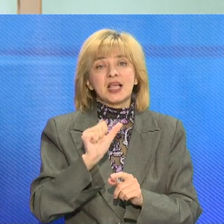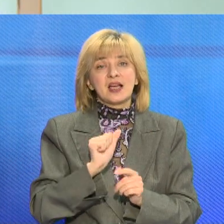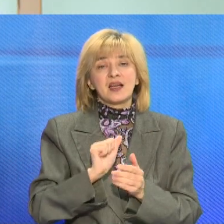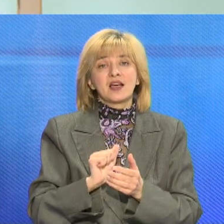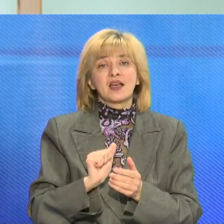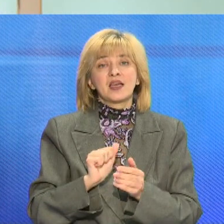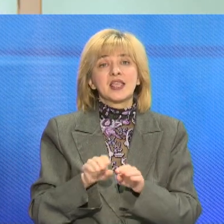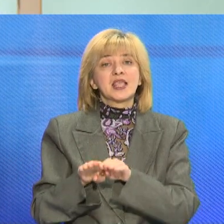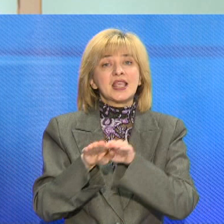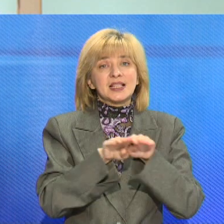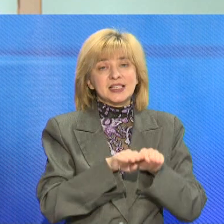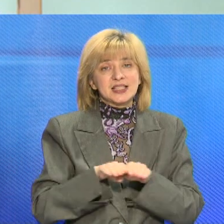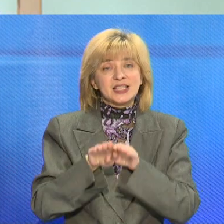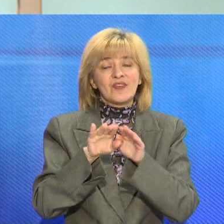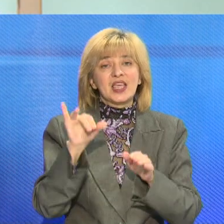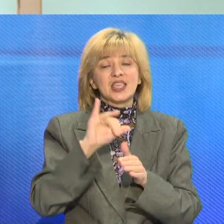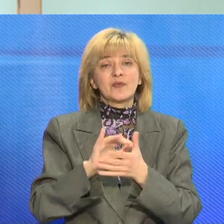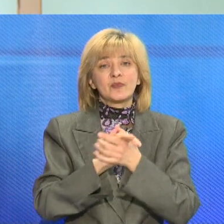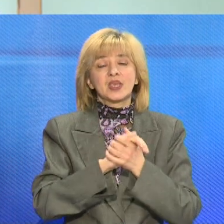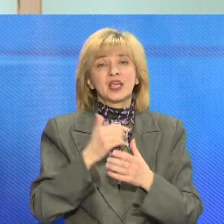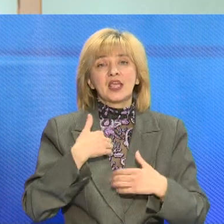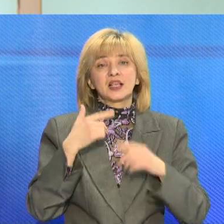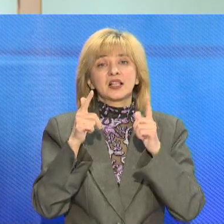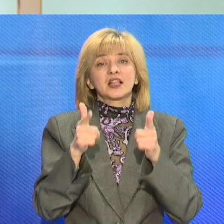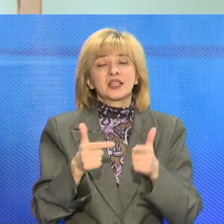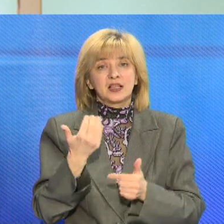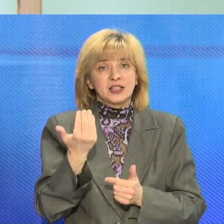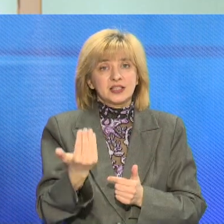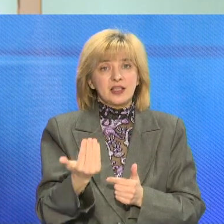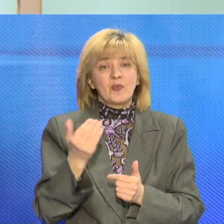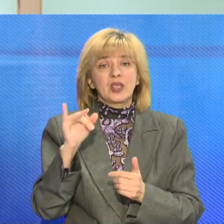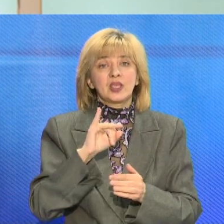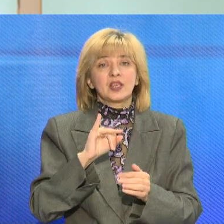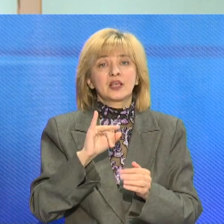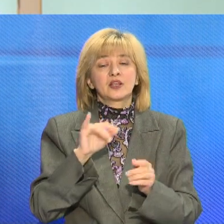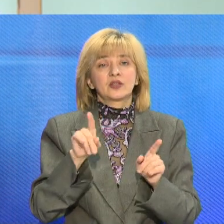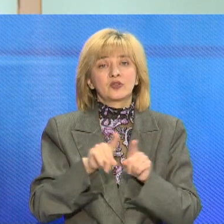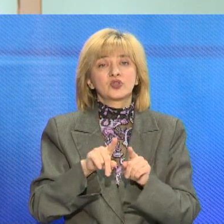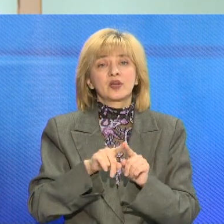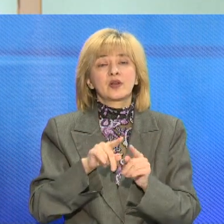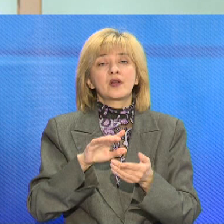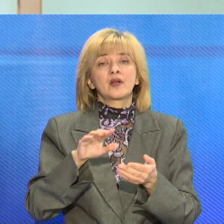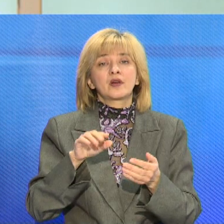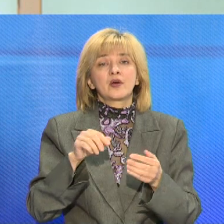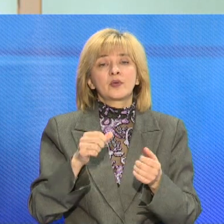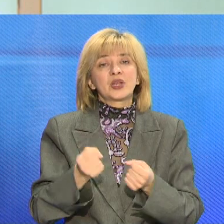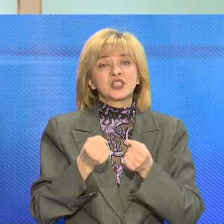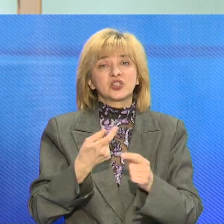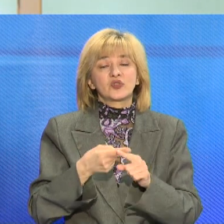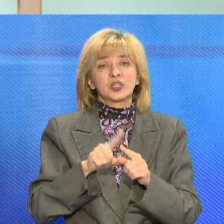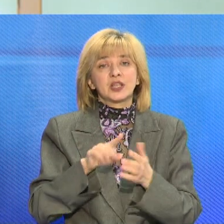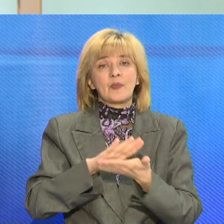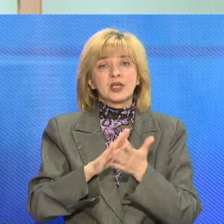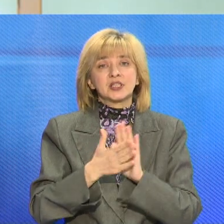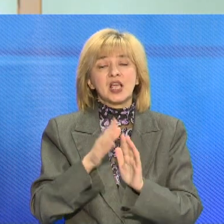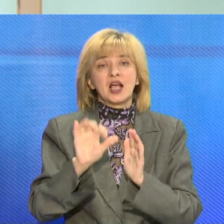мир. То есть я солидарна с ним в этом плане и тоже придерживаюсь этой позиции, так как, наверное, главное, что должно быть в